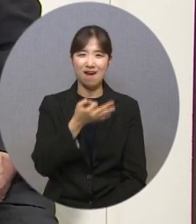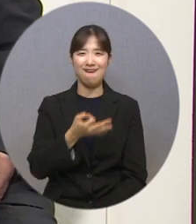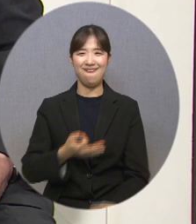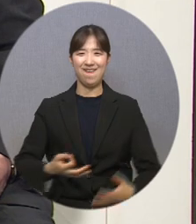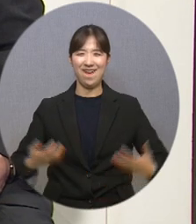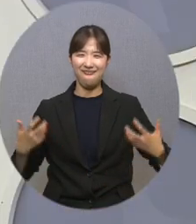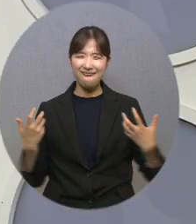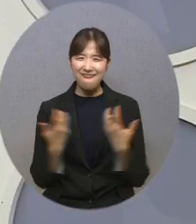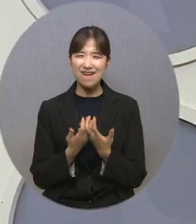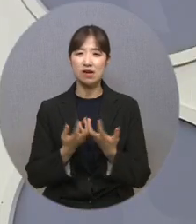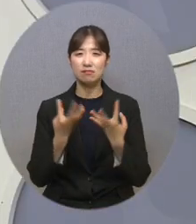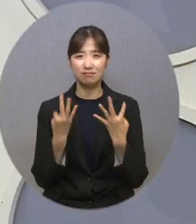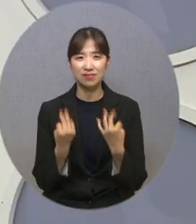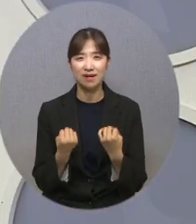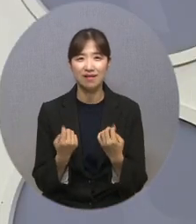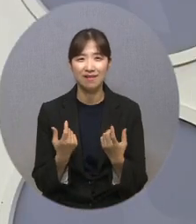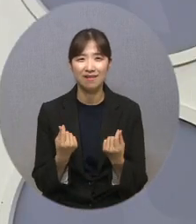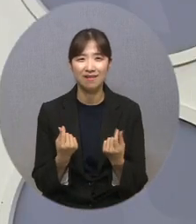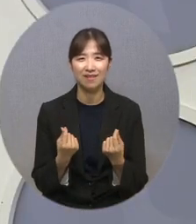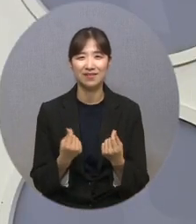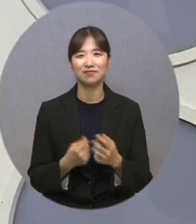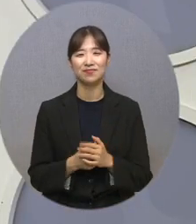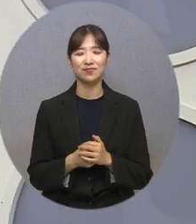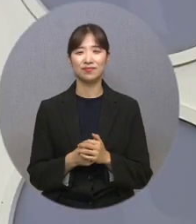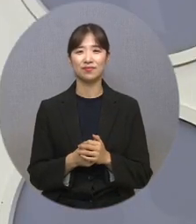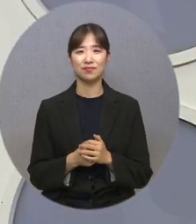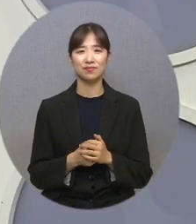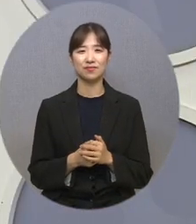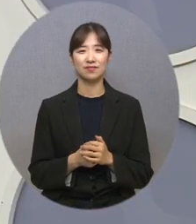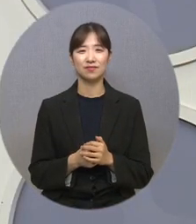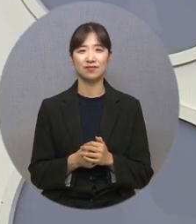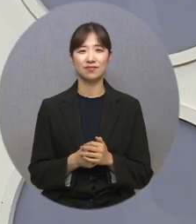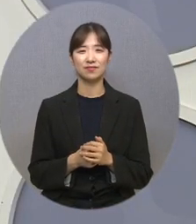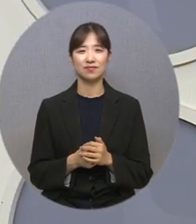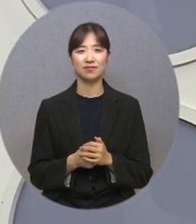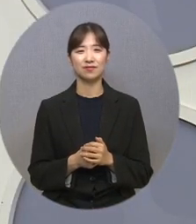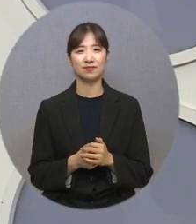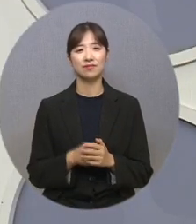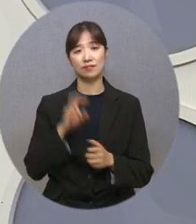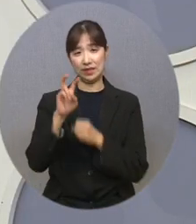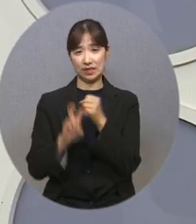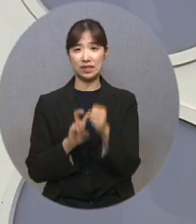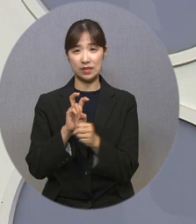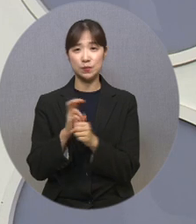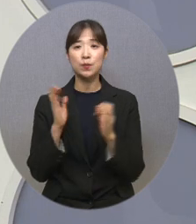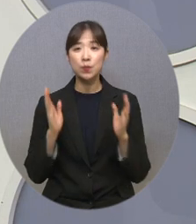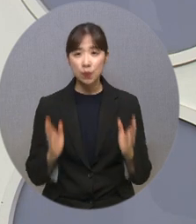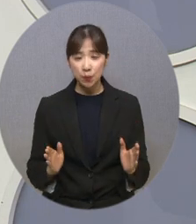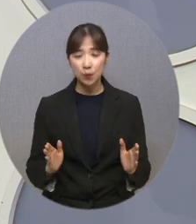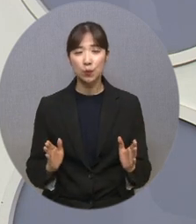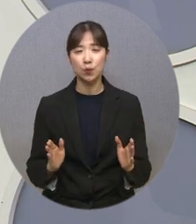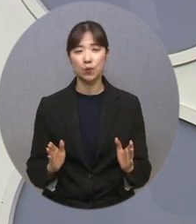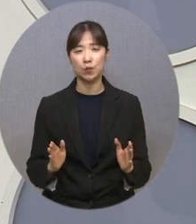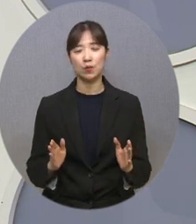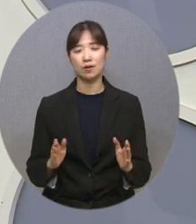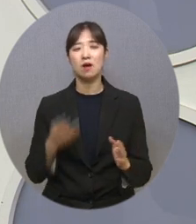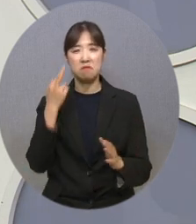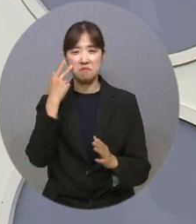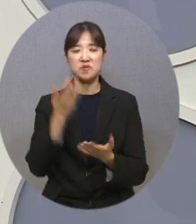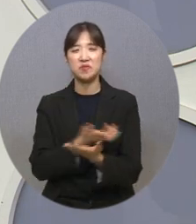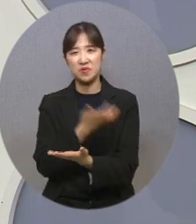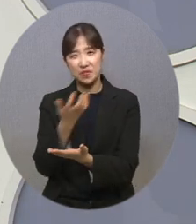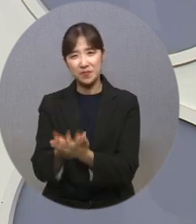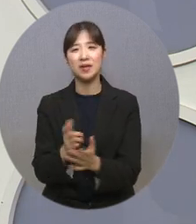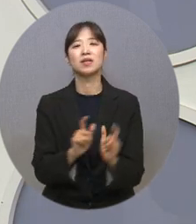열정 이런 것이 담겨 있는 것 같아요. 고맙습니다. 그 20년 동안이나 이민 생활을